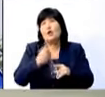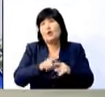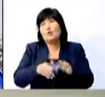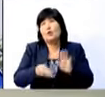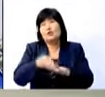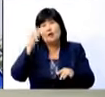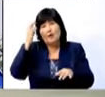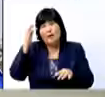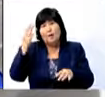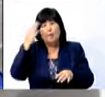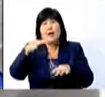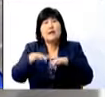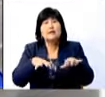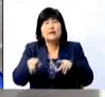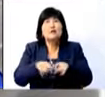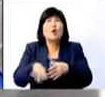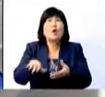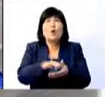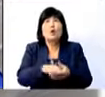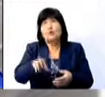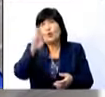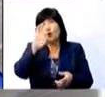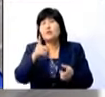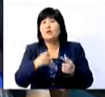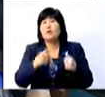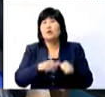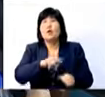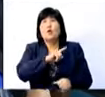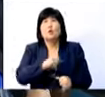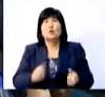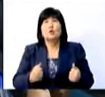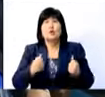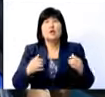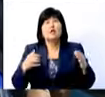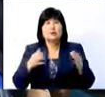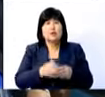сыбайлас жемқорлыққа қарсы бизнес қоғамдастықтарды, үкіметтік емес ұйымдардың күш жігерін біріктіру,